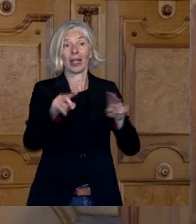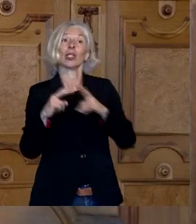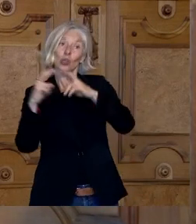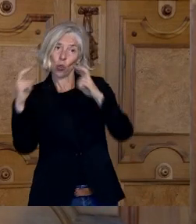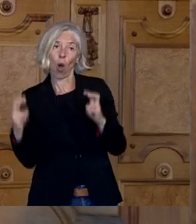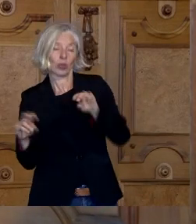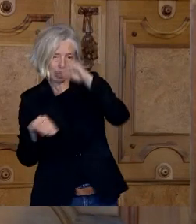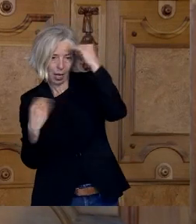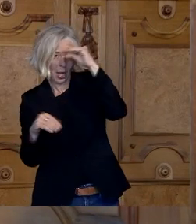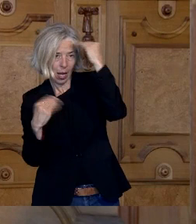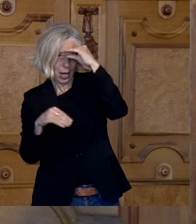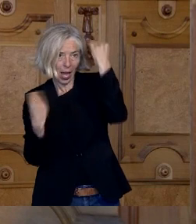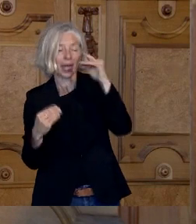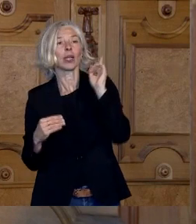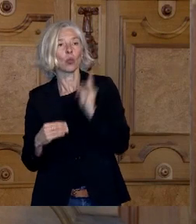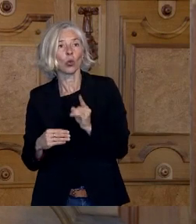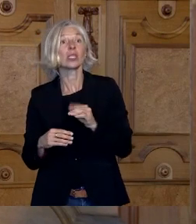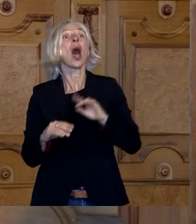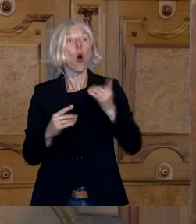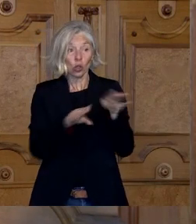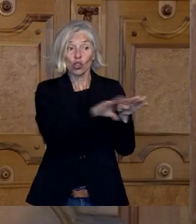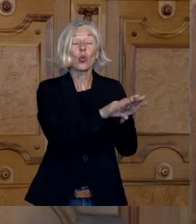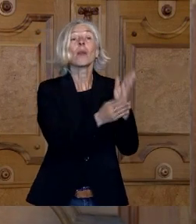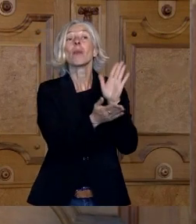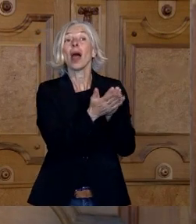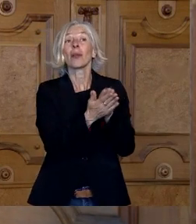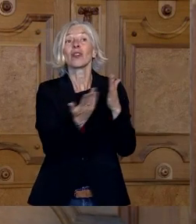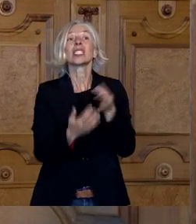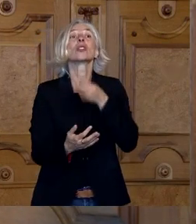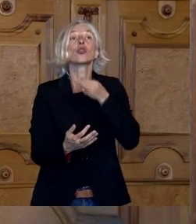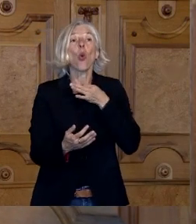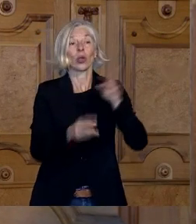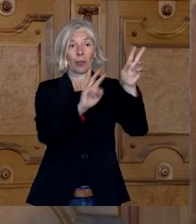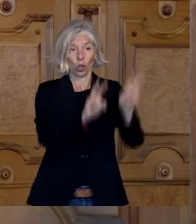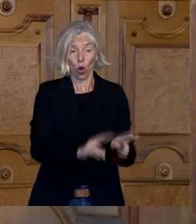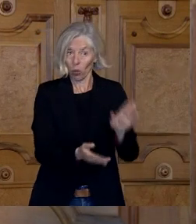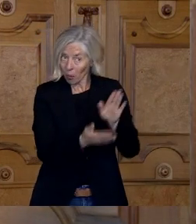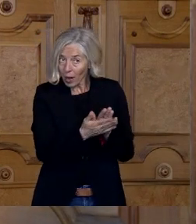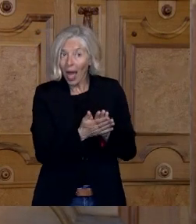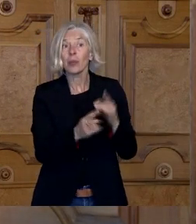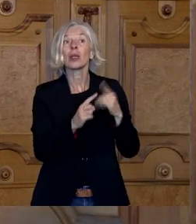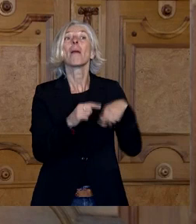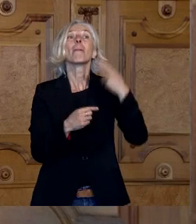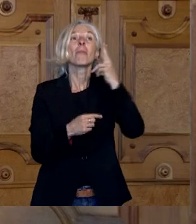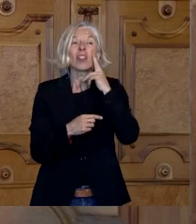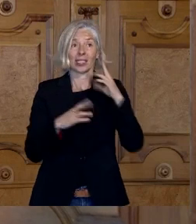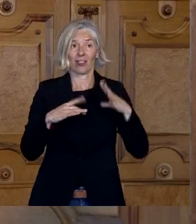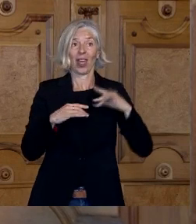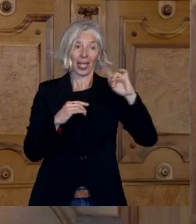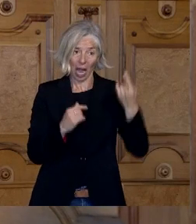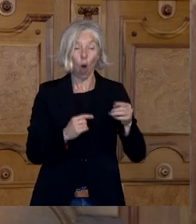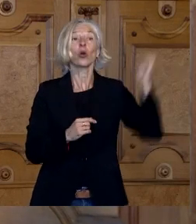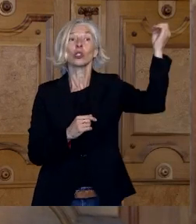im Übrigen auch für die Pfingstferien und selbstverständlich auch dann für die Sommerferien. Ganz wichtig ist, und es ist die